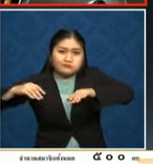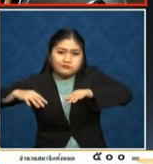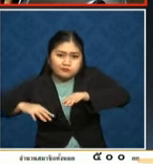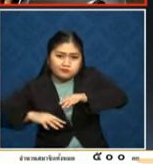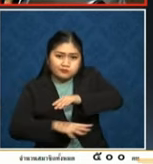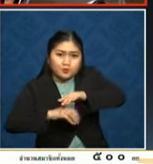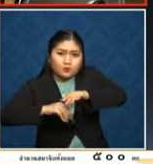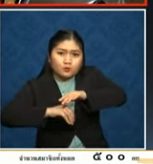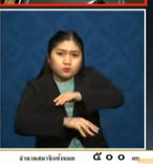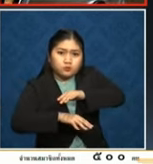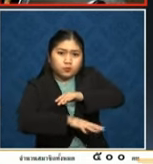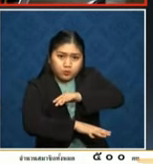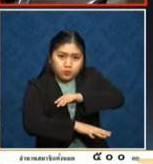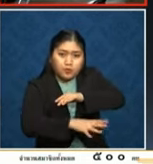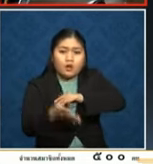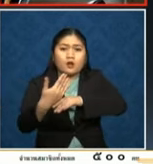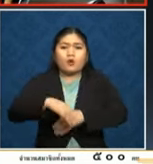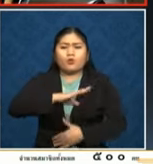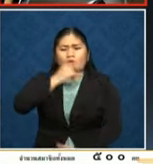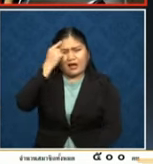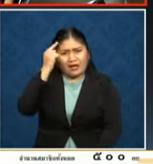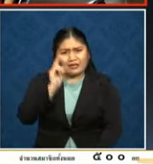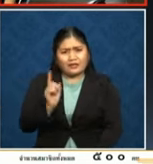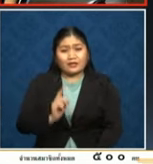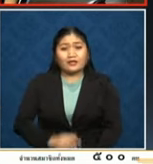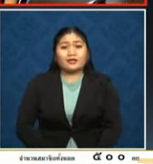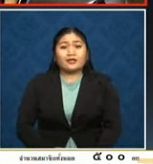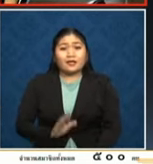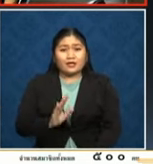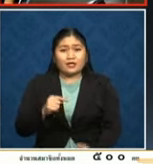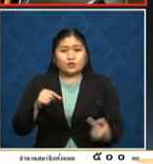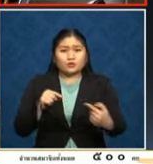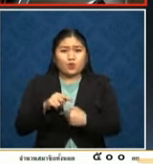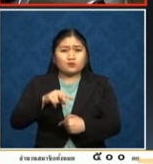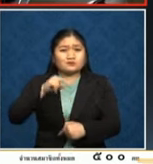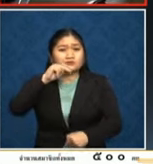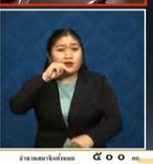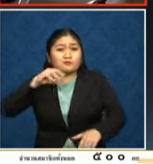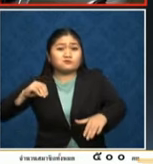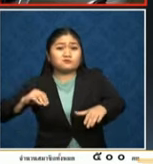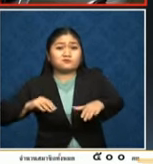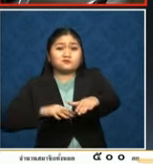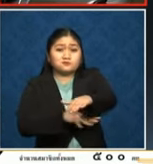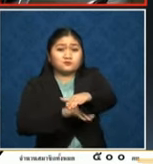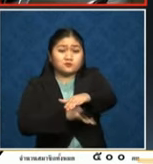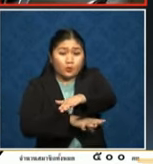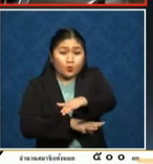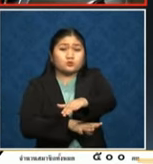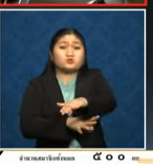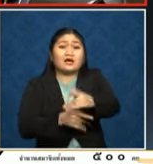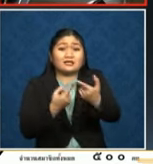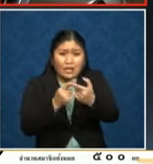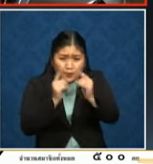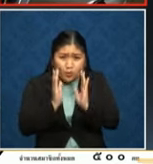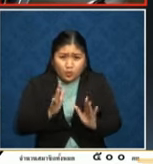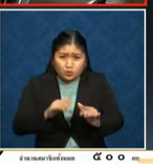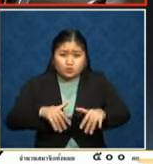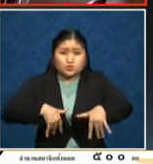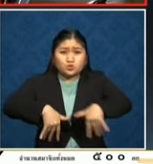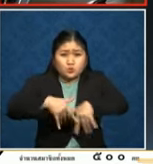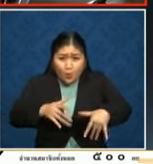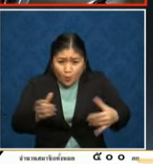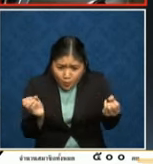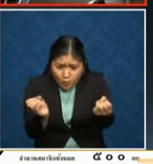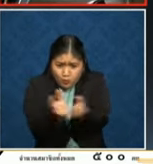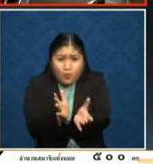างนะครับผมทราบดีครับว่าเป็นการปล่อยน้ำลงพื้นที่ตัวเองครับแต่ว่ามีประชาชนอยู่ข้างล่างครับเดือดร้อนมากครับก็ขอให้หน่วย